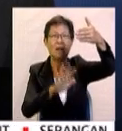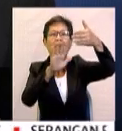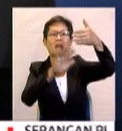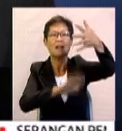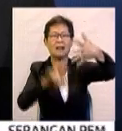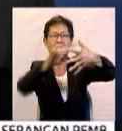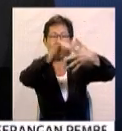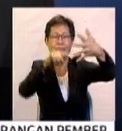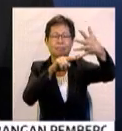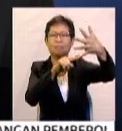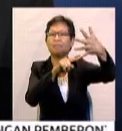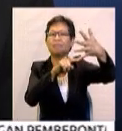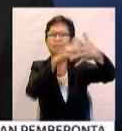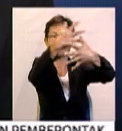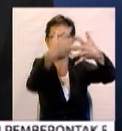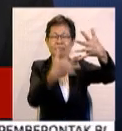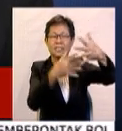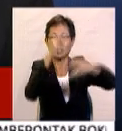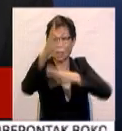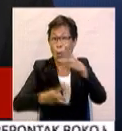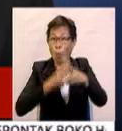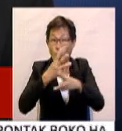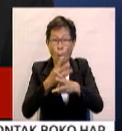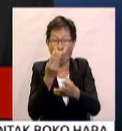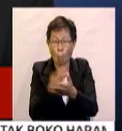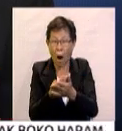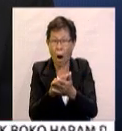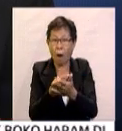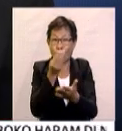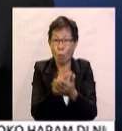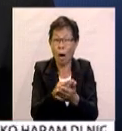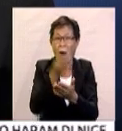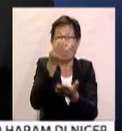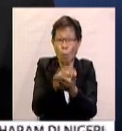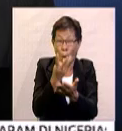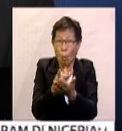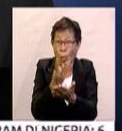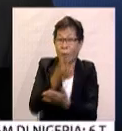atas di dunia di mana pengaliran wang haram